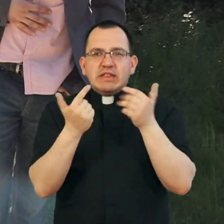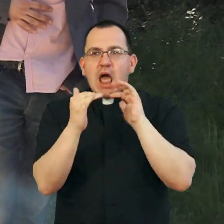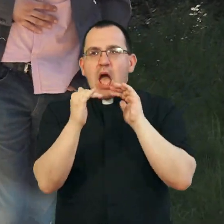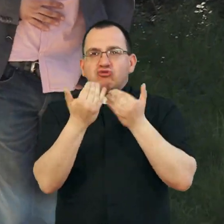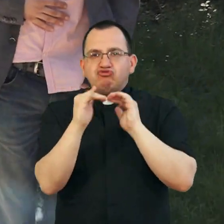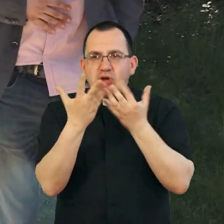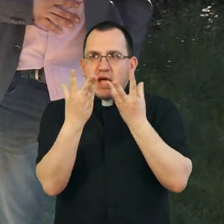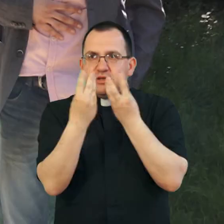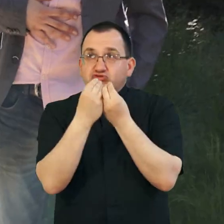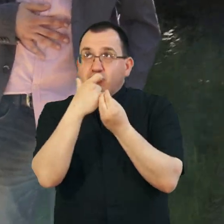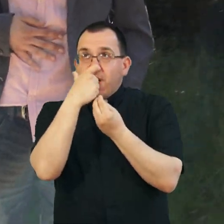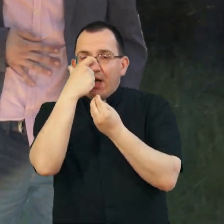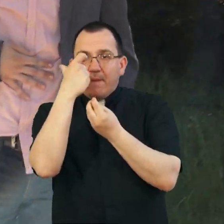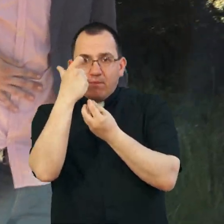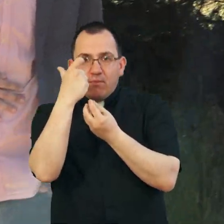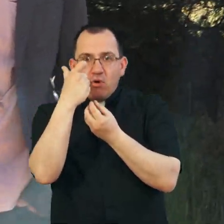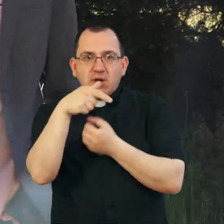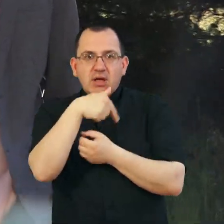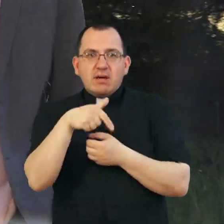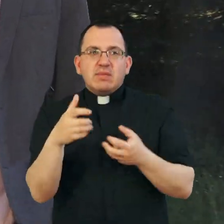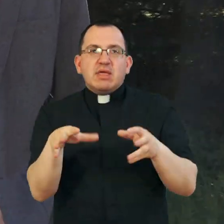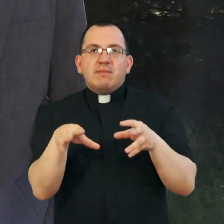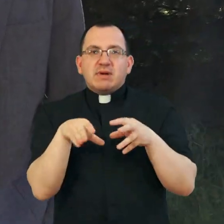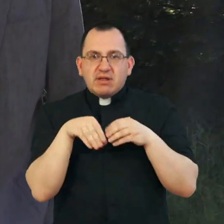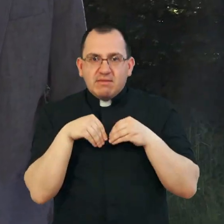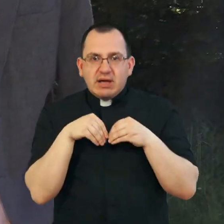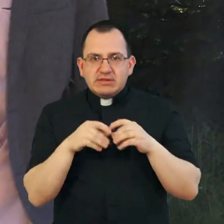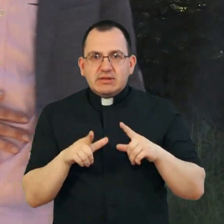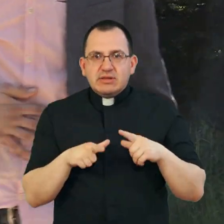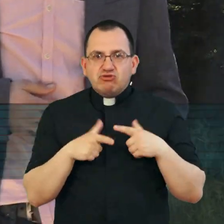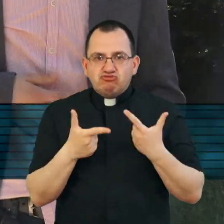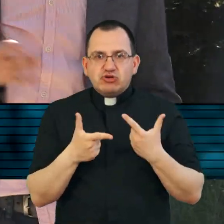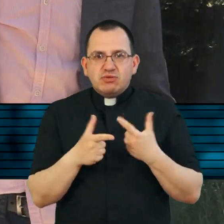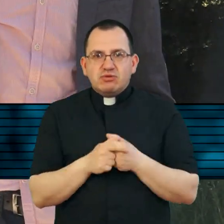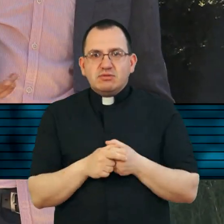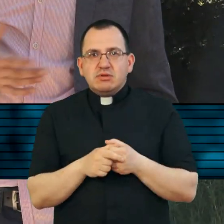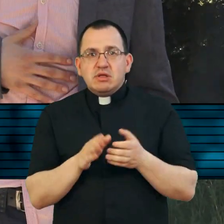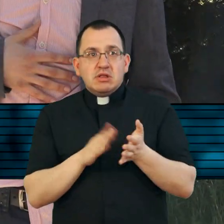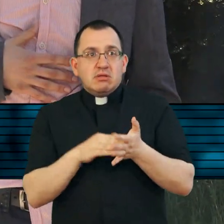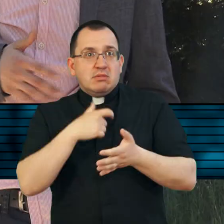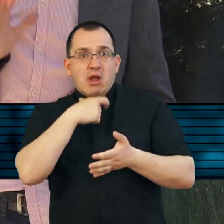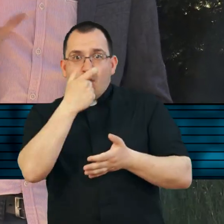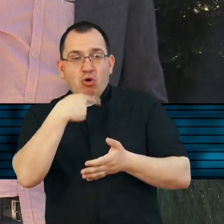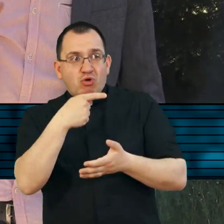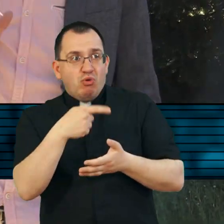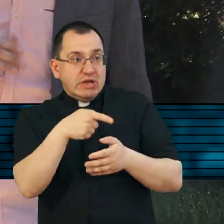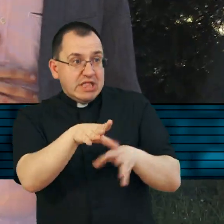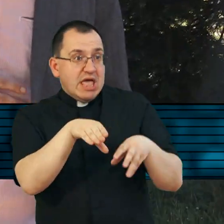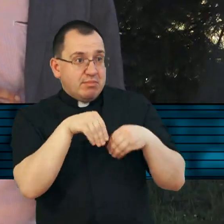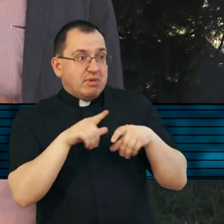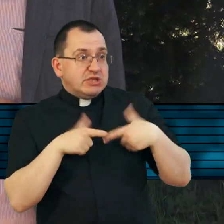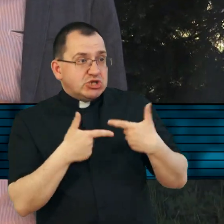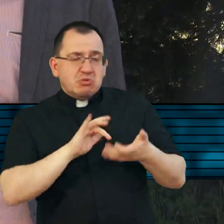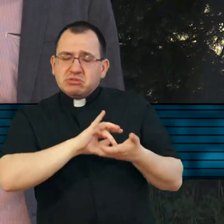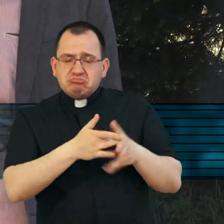suradnje sa Bogom. To je pristajanje na život. A Bog kaže, ako prihvati život, onda će sve biti ok.